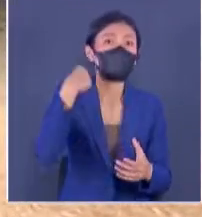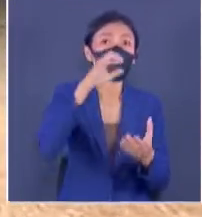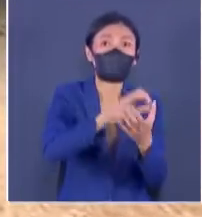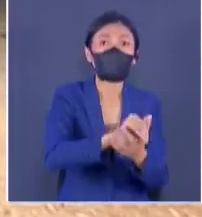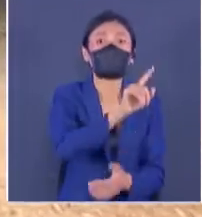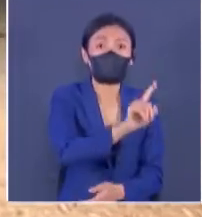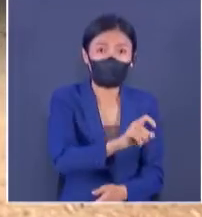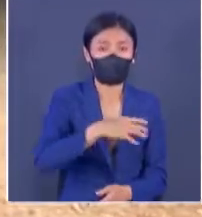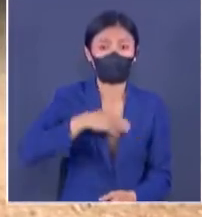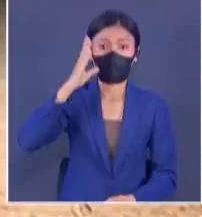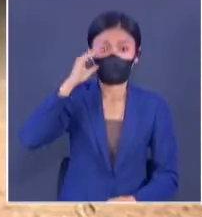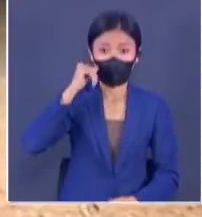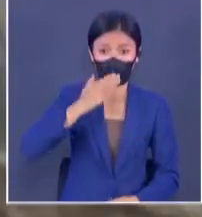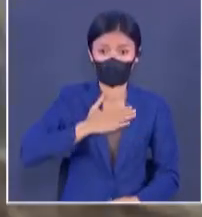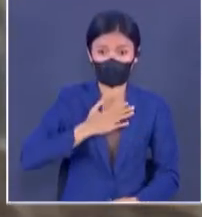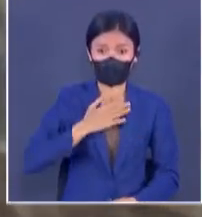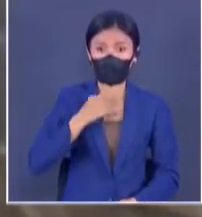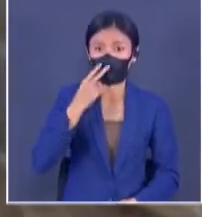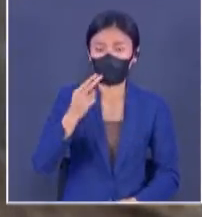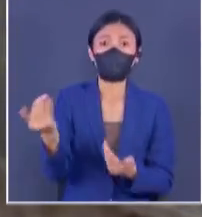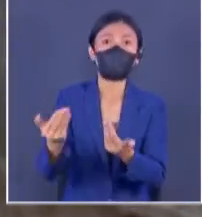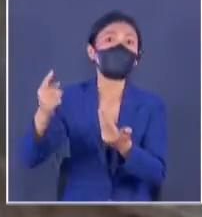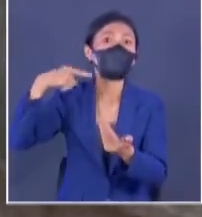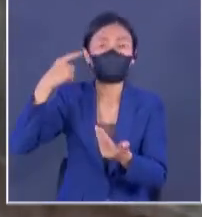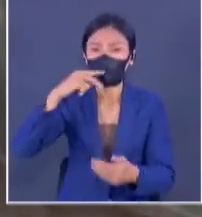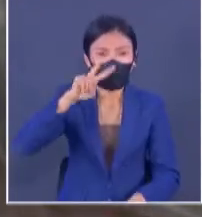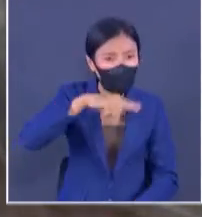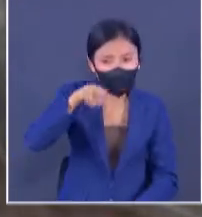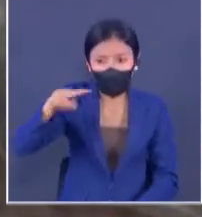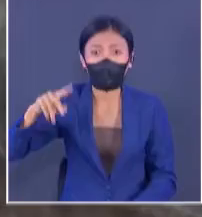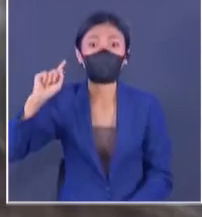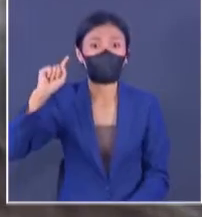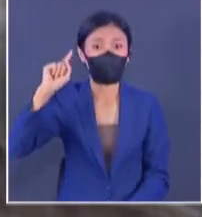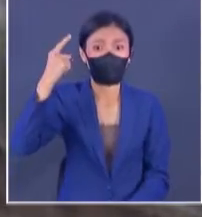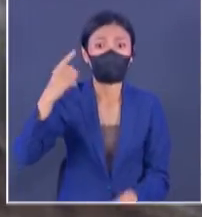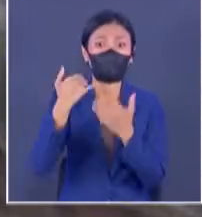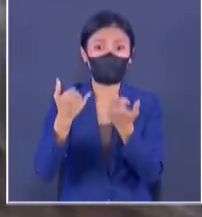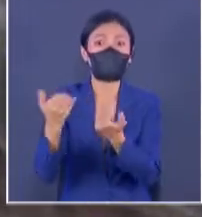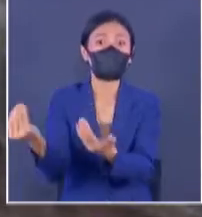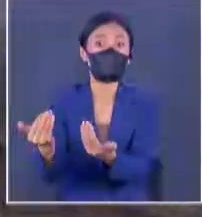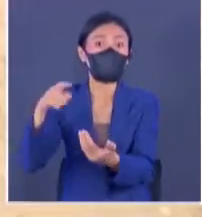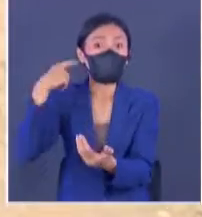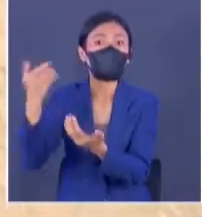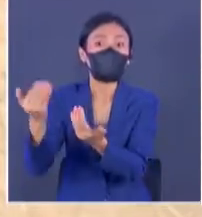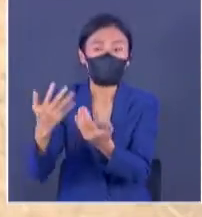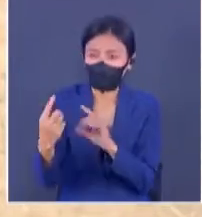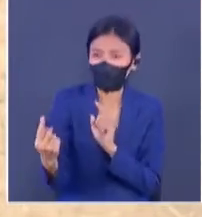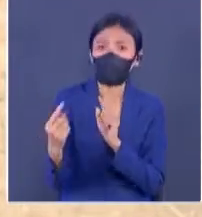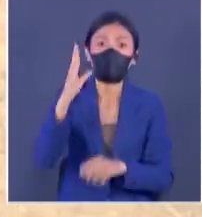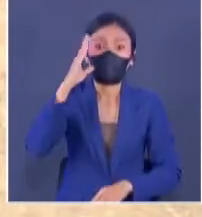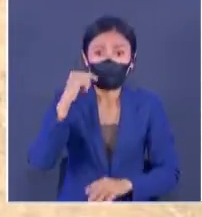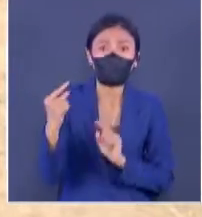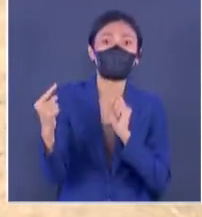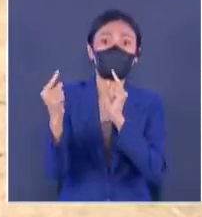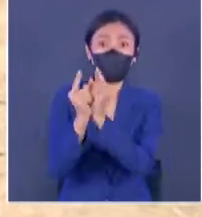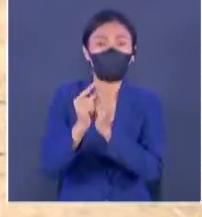ดสินใจออกตามหาลูกสาวอีกครั้งหนึ่งทางฝากฝั่งของลูกสาวบอกว่าดีใจมากที่ได้เจอพ่อในครั้งนี้เพรา